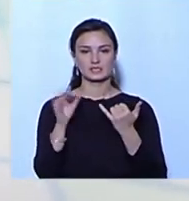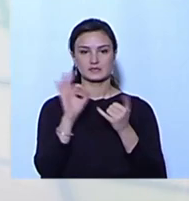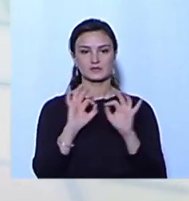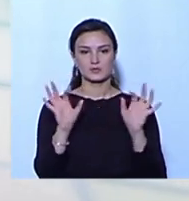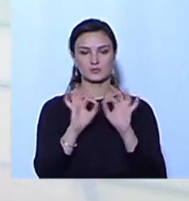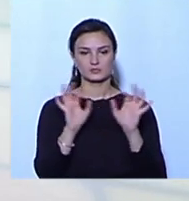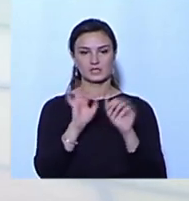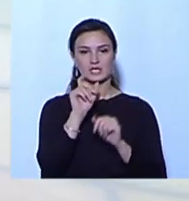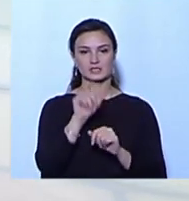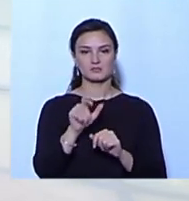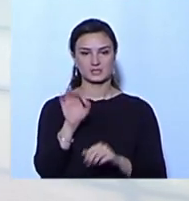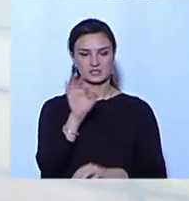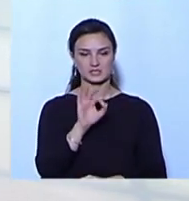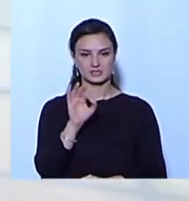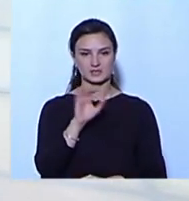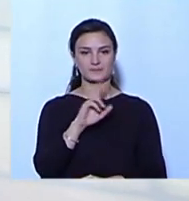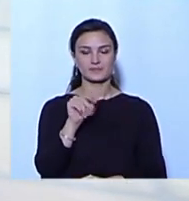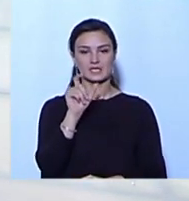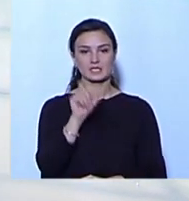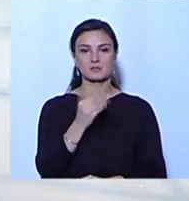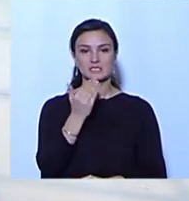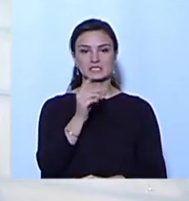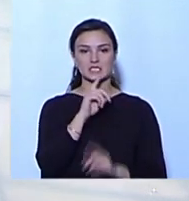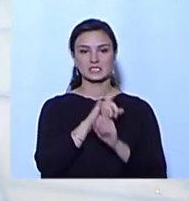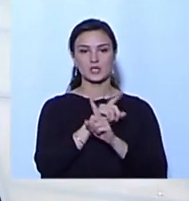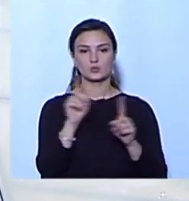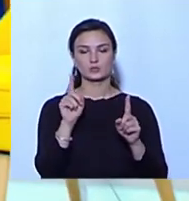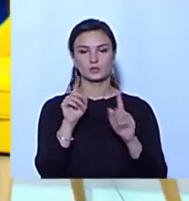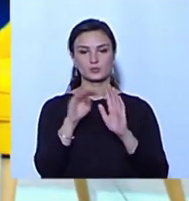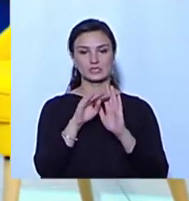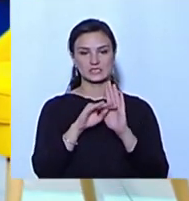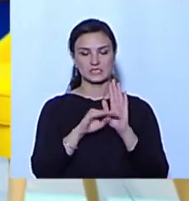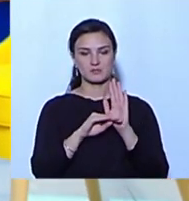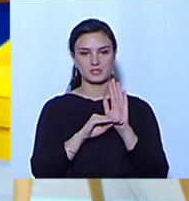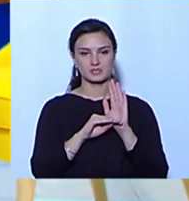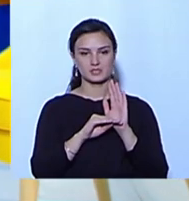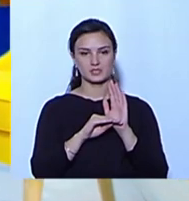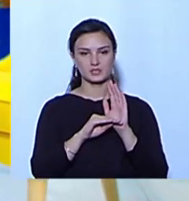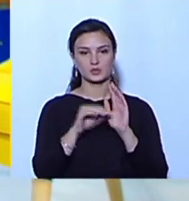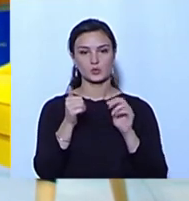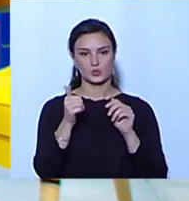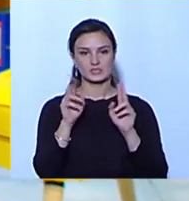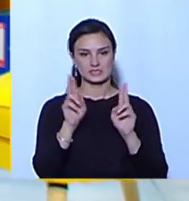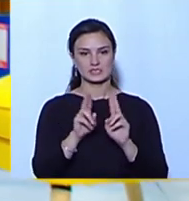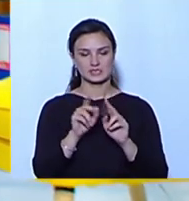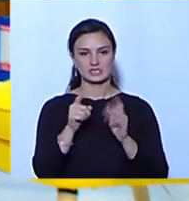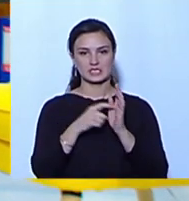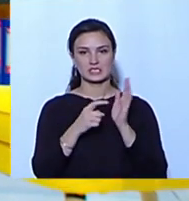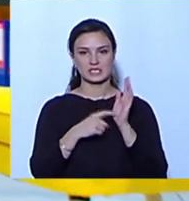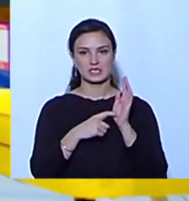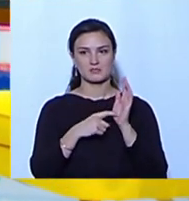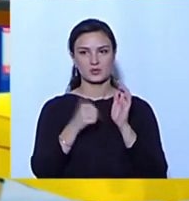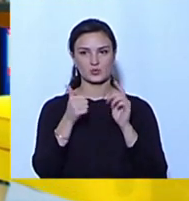საუბრობთ ადამიანზე და ადამიანის იმ განსაკუთრებულ სისტემაზე, რომელიც როგორც წესი განიხილება ხოლმე